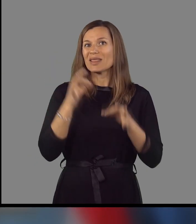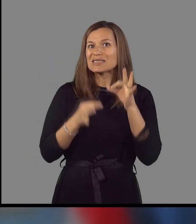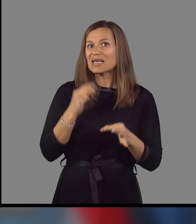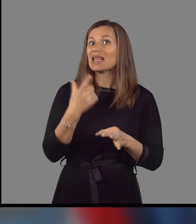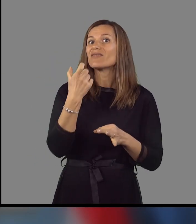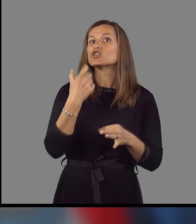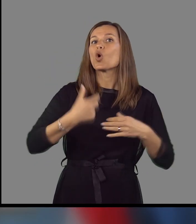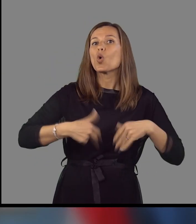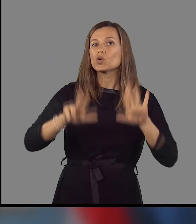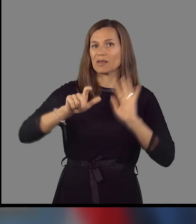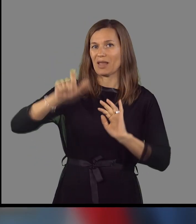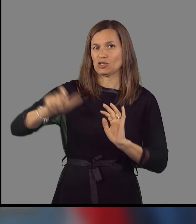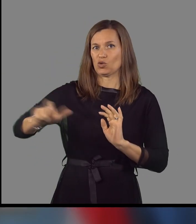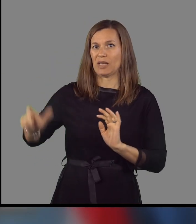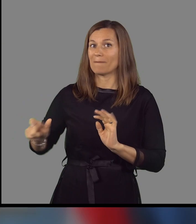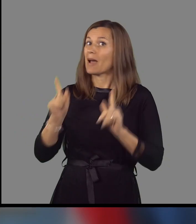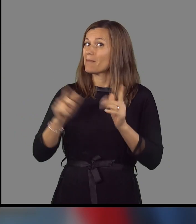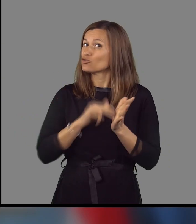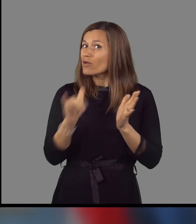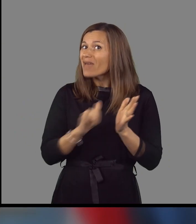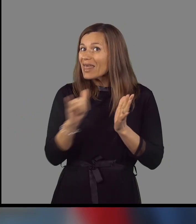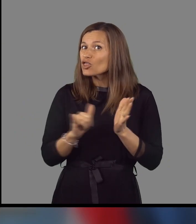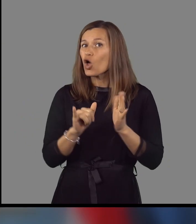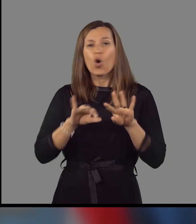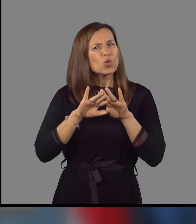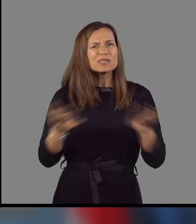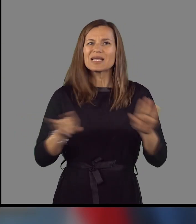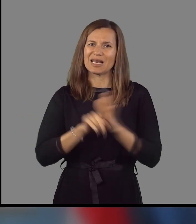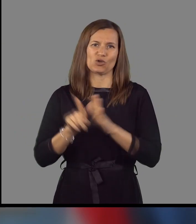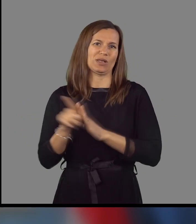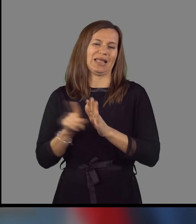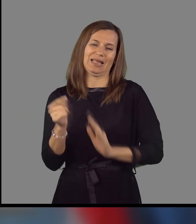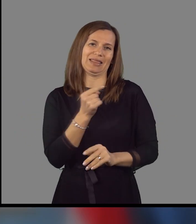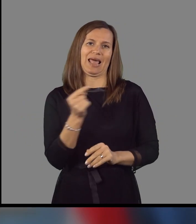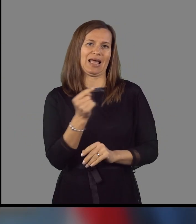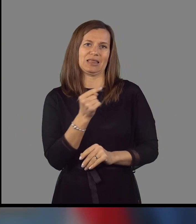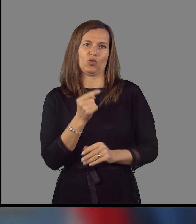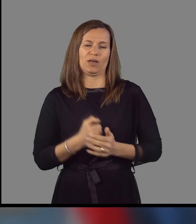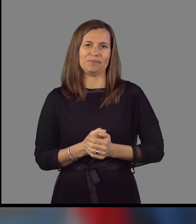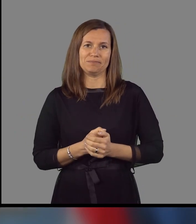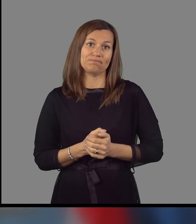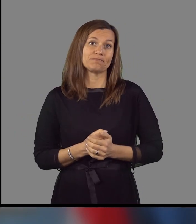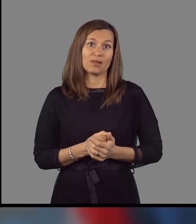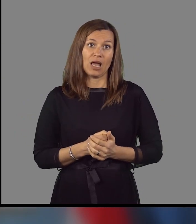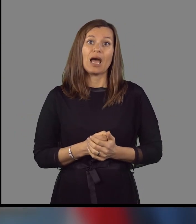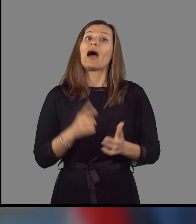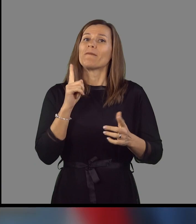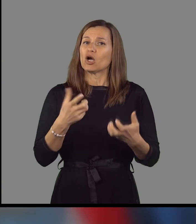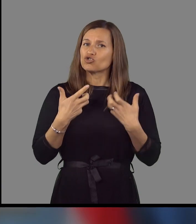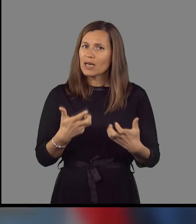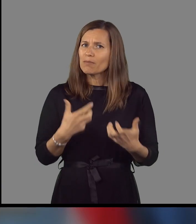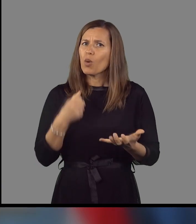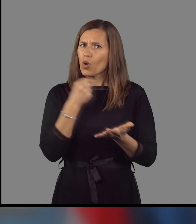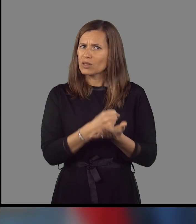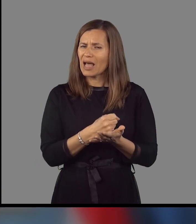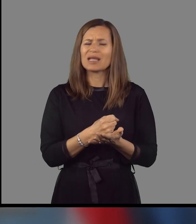oseb in kot ste verjetno že slišali, še vedno so rezultati vseh oseb negativni. Ob tem želimo